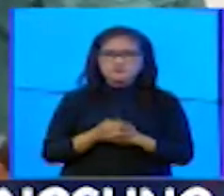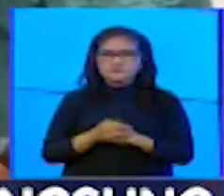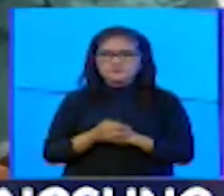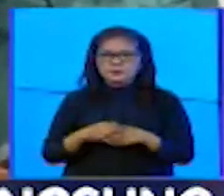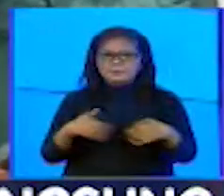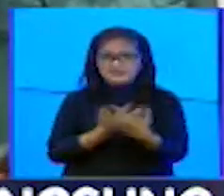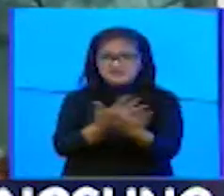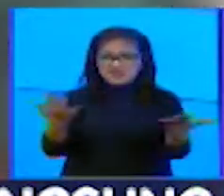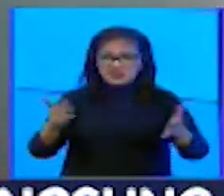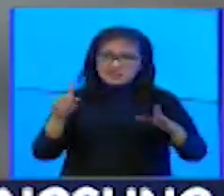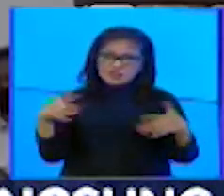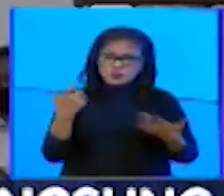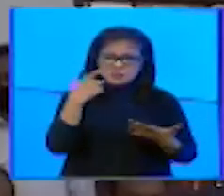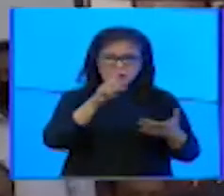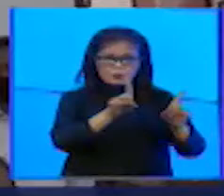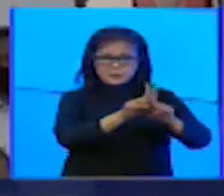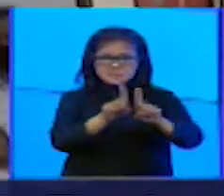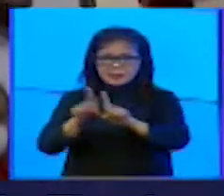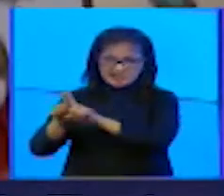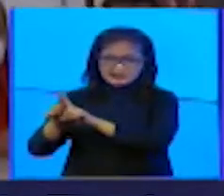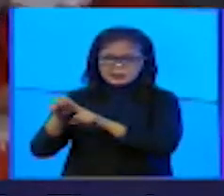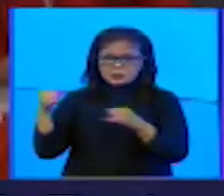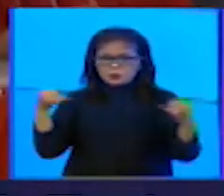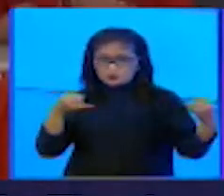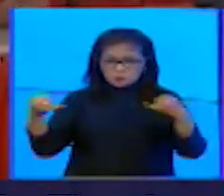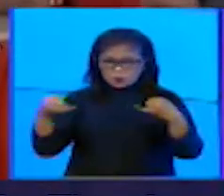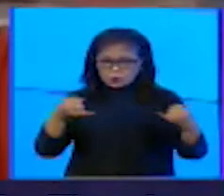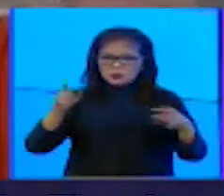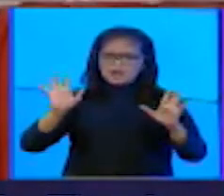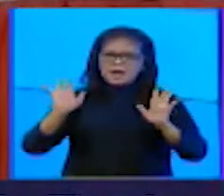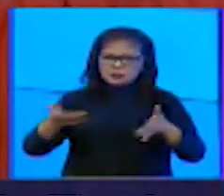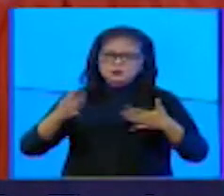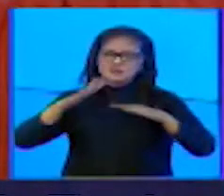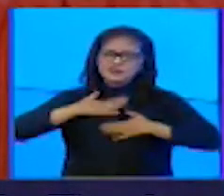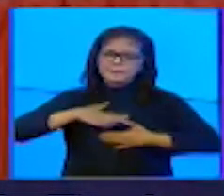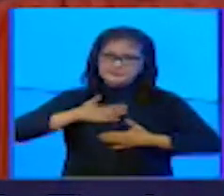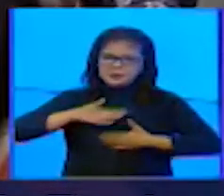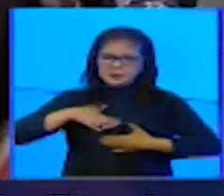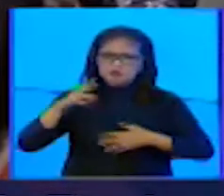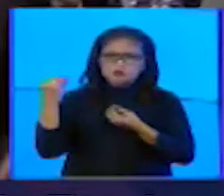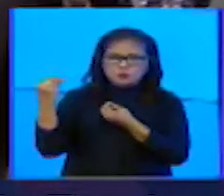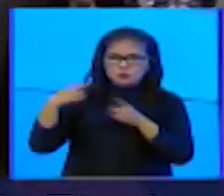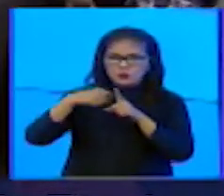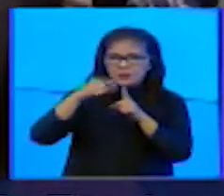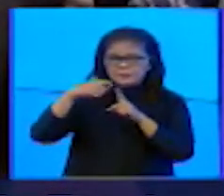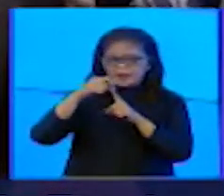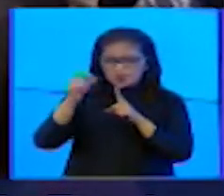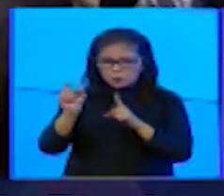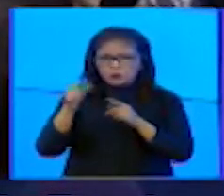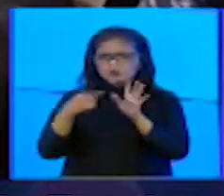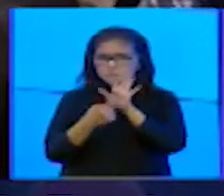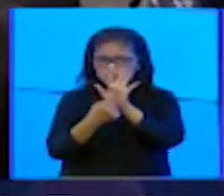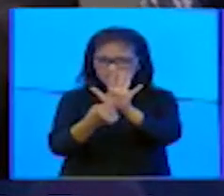maupun masing-masing paslon yang bertanding dalam kontestasi pilkada diminta untuk bersabar menunggu hasil hitung manual yang dilakukan oleh KPU.